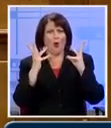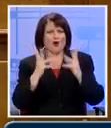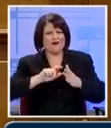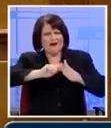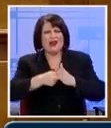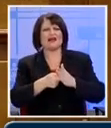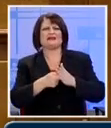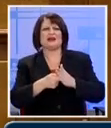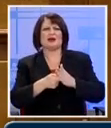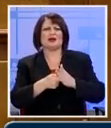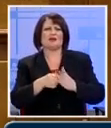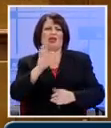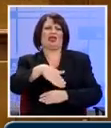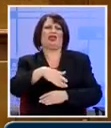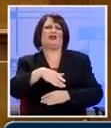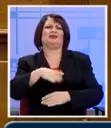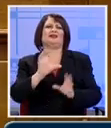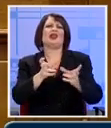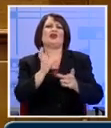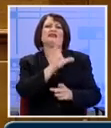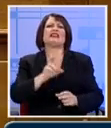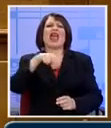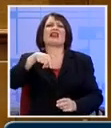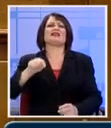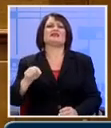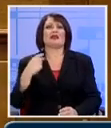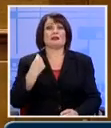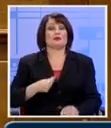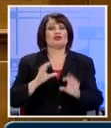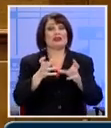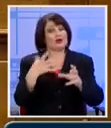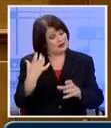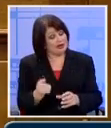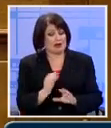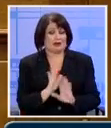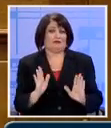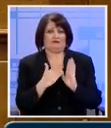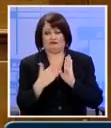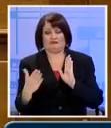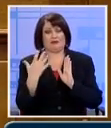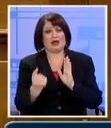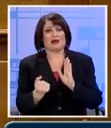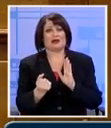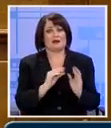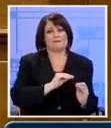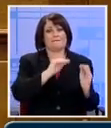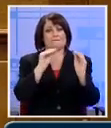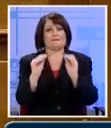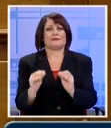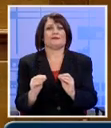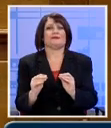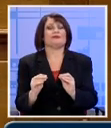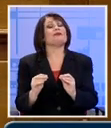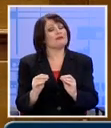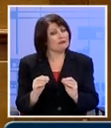κλείσαμε την πλήρως απαξιωμένη ΕΡΤ. Δημόσια τηλεόραση ήδη υπάρχει και θα μετακομίσει, κύριε Τσίπρα, εκεί